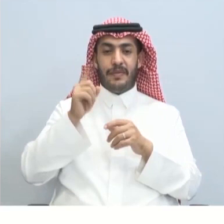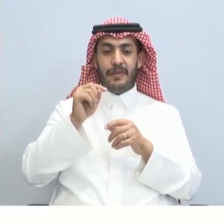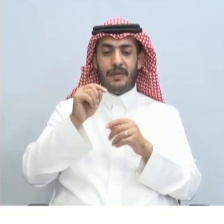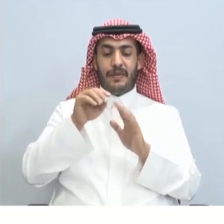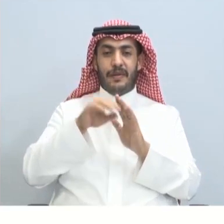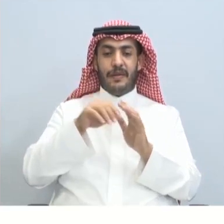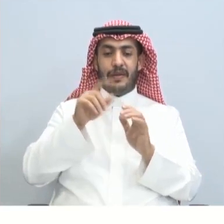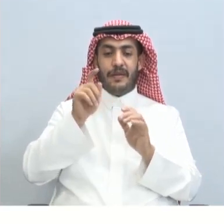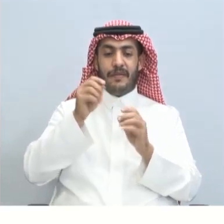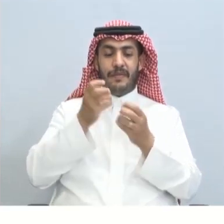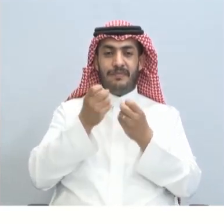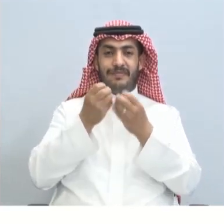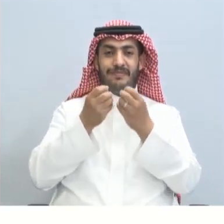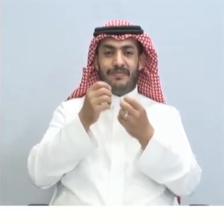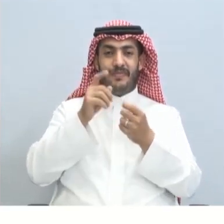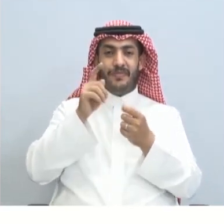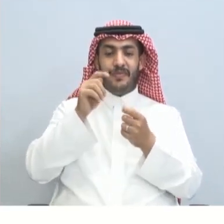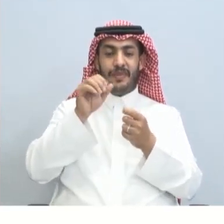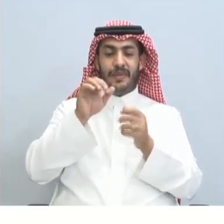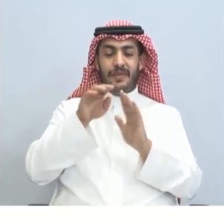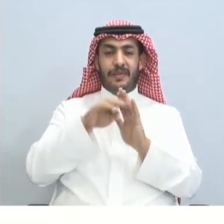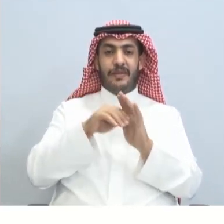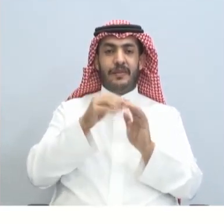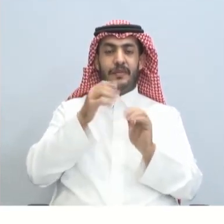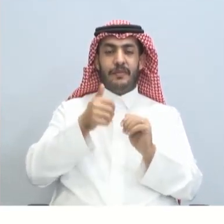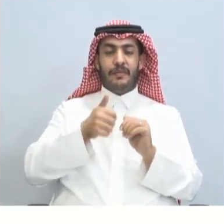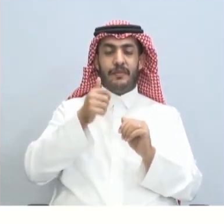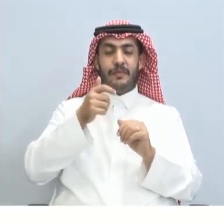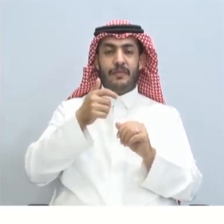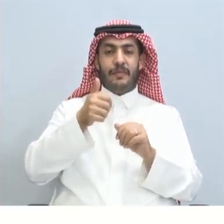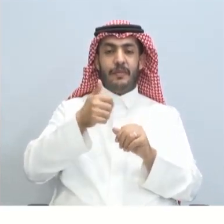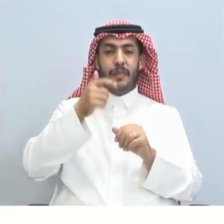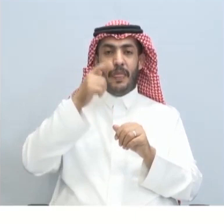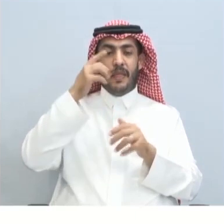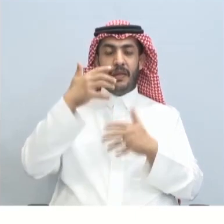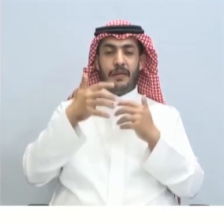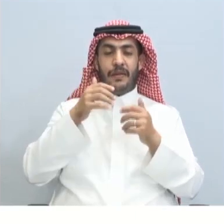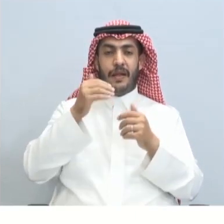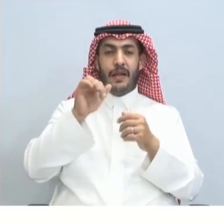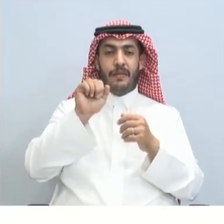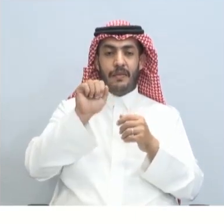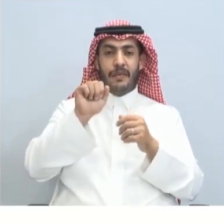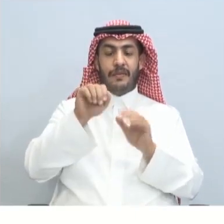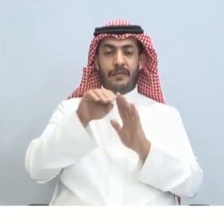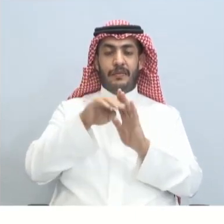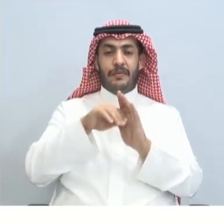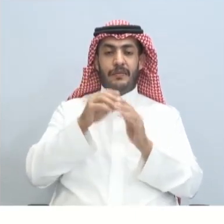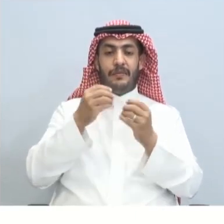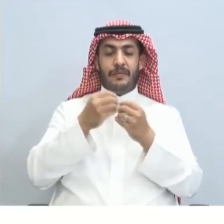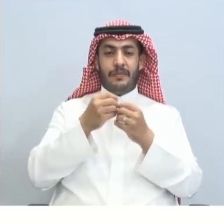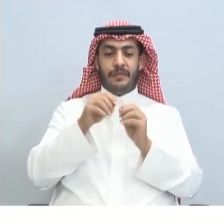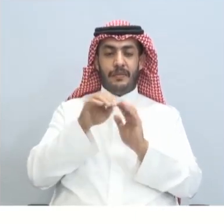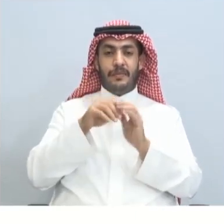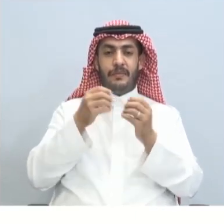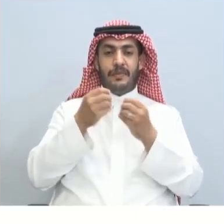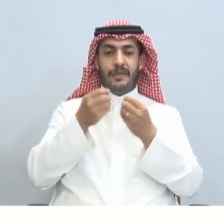للوران ارضا مع ايضا مع الكالسيت وذكرنا بانه يحدث عندما يتفاعل حمض الهيدروكلوريك مع الكساي